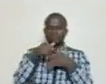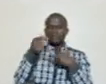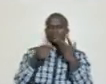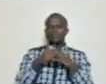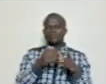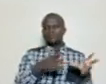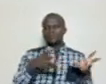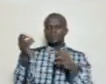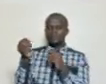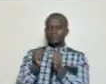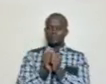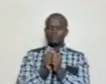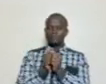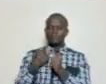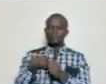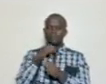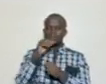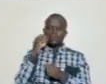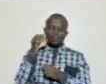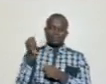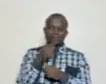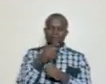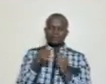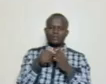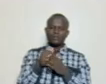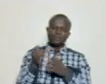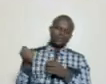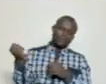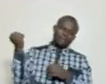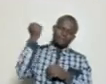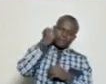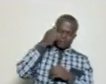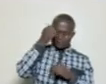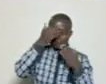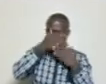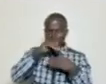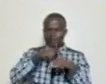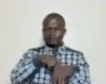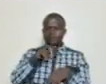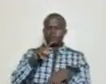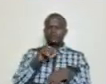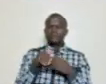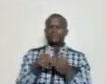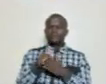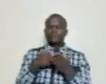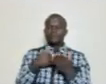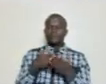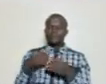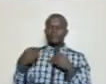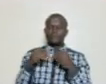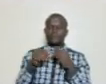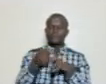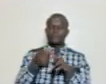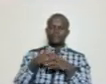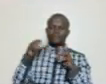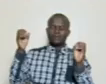bayikuramo babitwara. Nge nta n'ukwezi gushize bantangiriye hano hari saa mbiri zuzuye ngo nari mfite udukoresho nk'uw'i